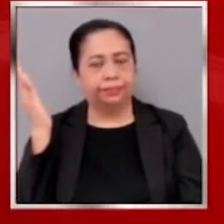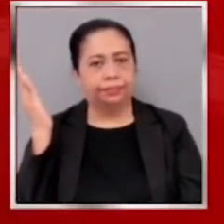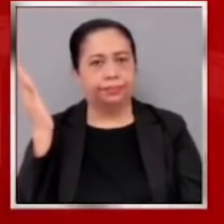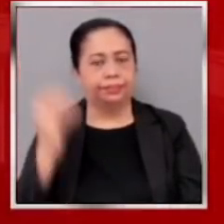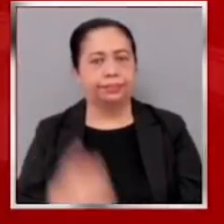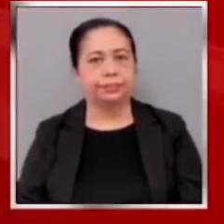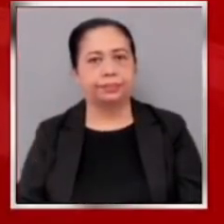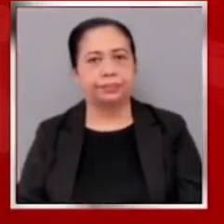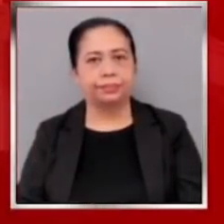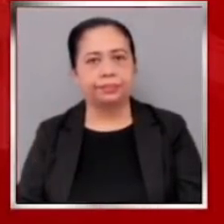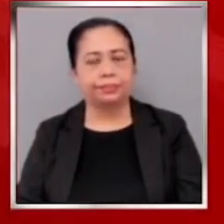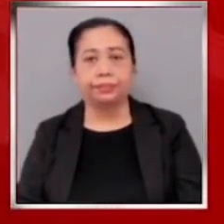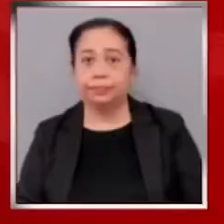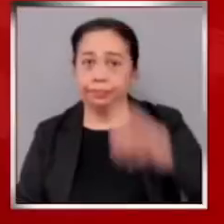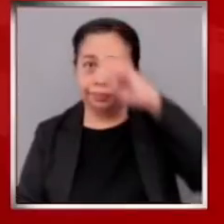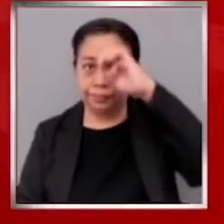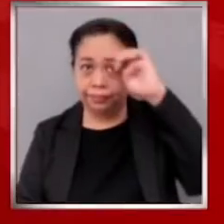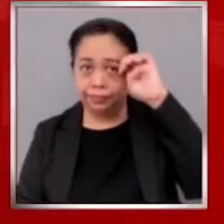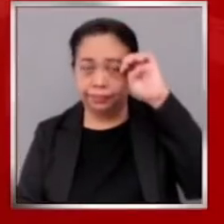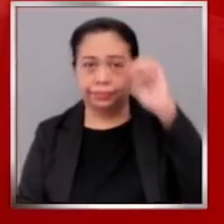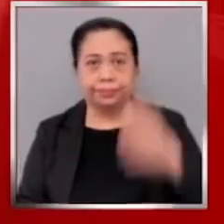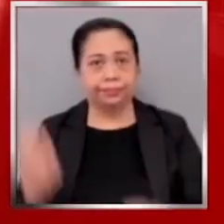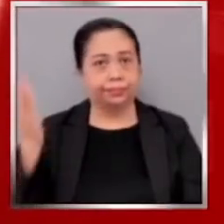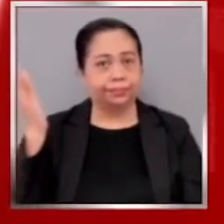233,912. Ernie Abella,